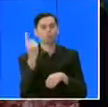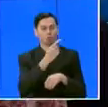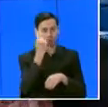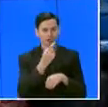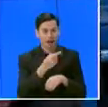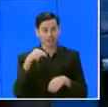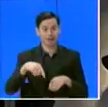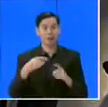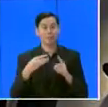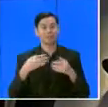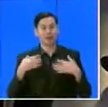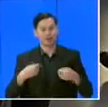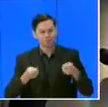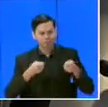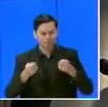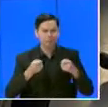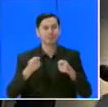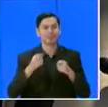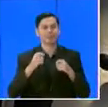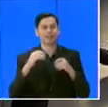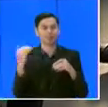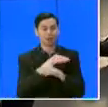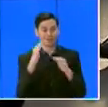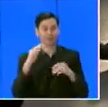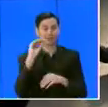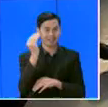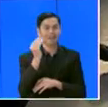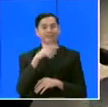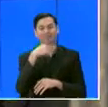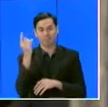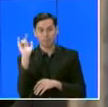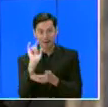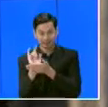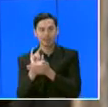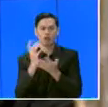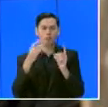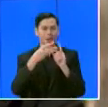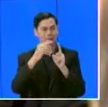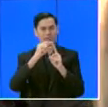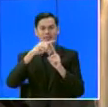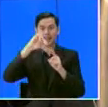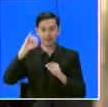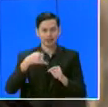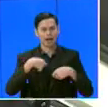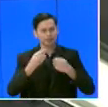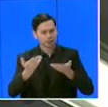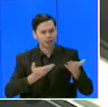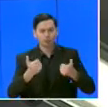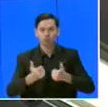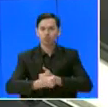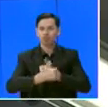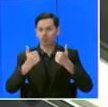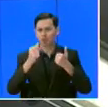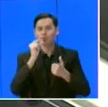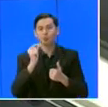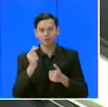umum. Kali ini Badan Pengelola Transportasi Jabodetabek atau BPTJ memberikan fasilitas premium